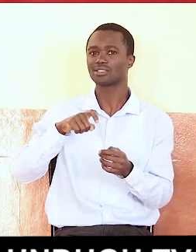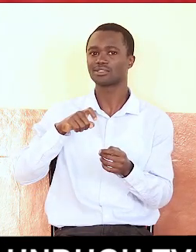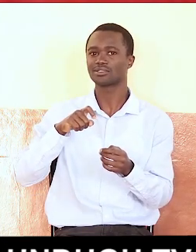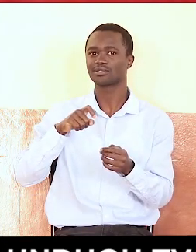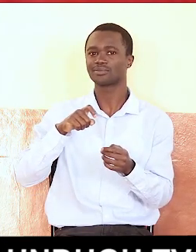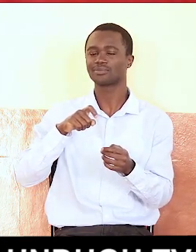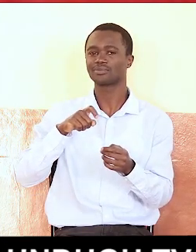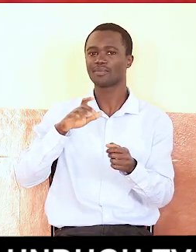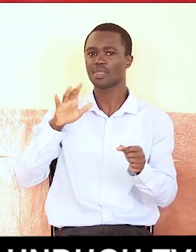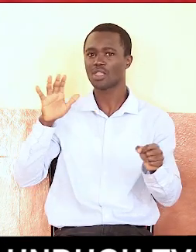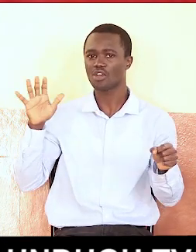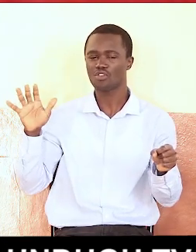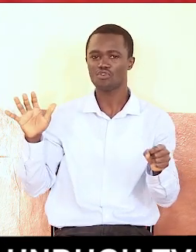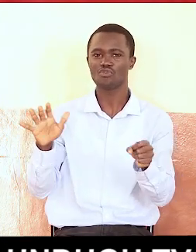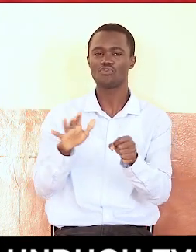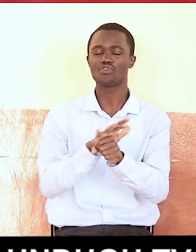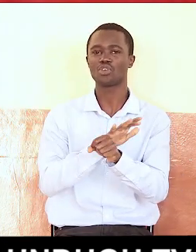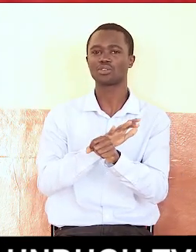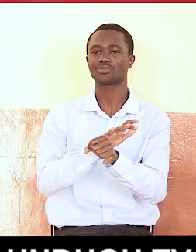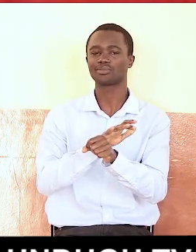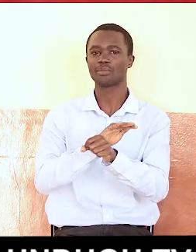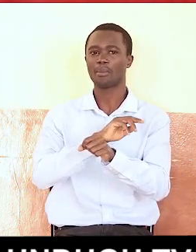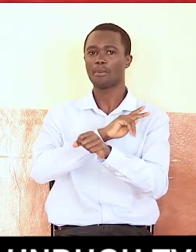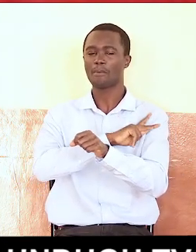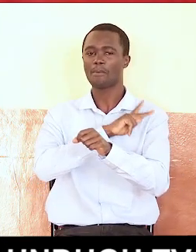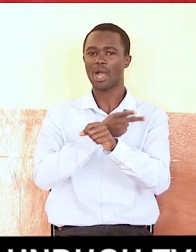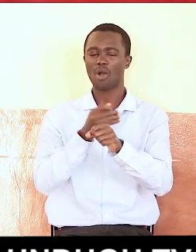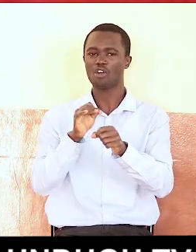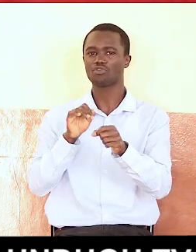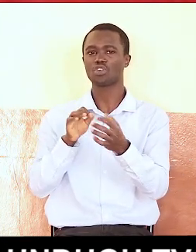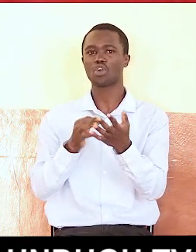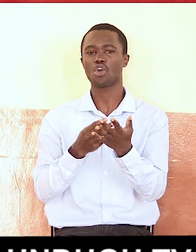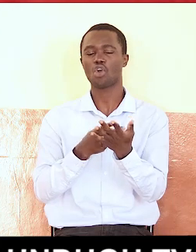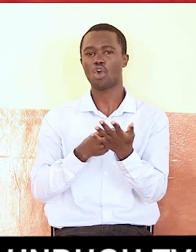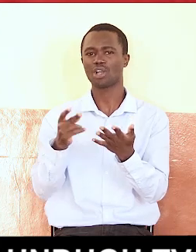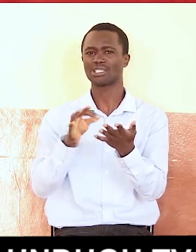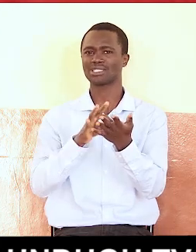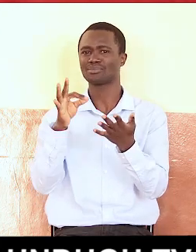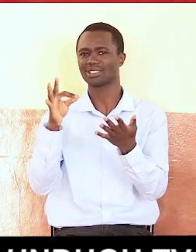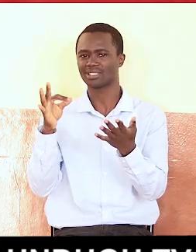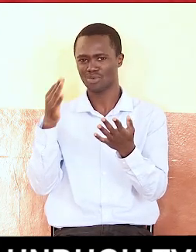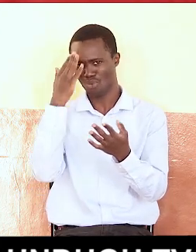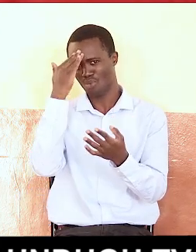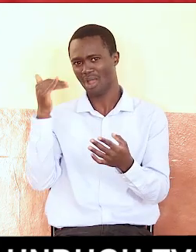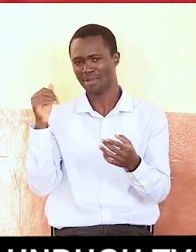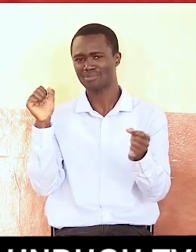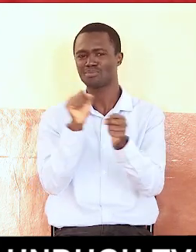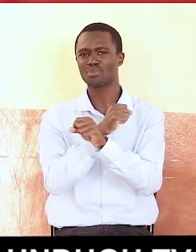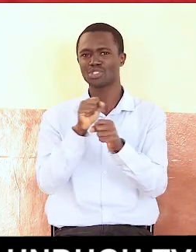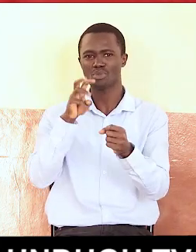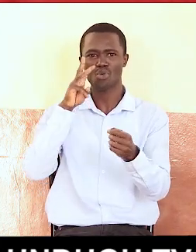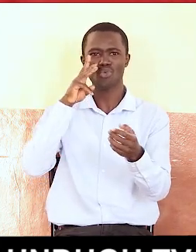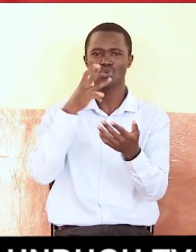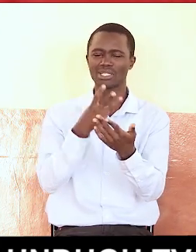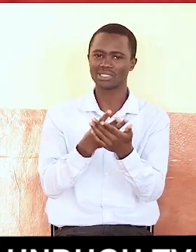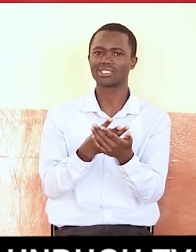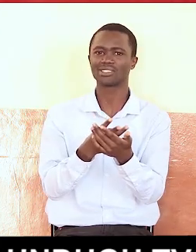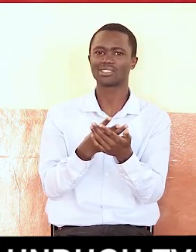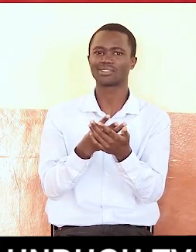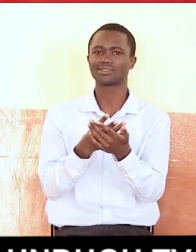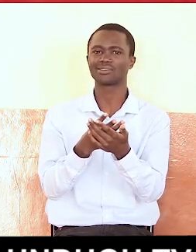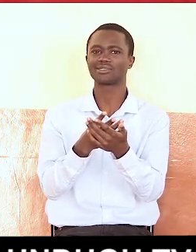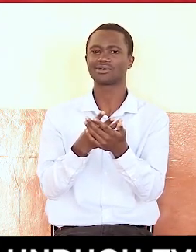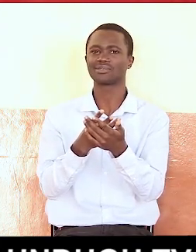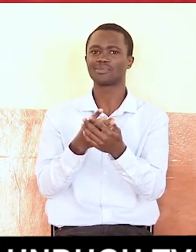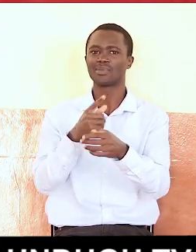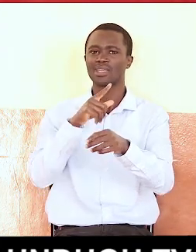ajazwe nguvu za Roho Mtakatifu, kwa sababu uwezi kutoa ushahidi